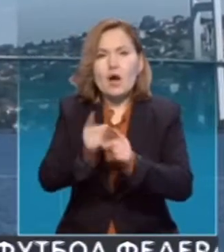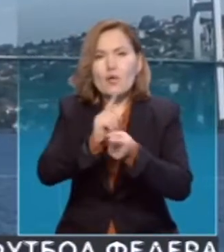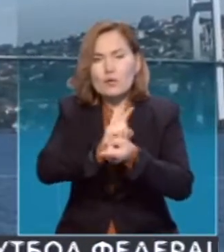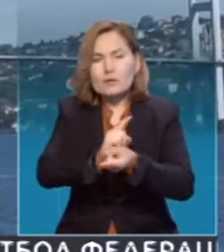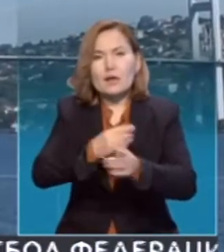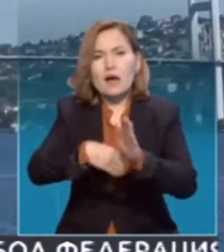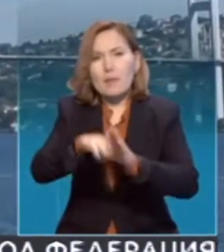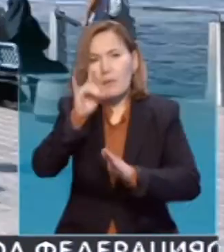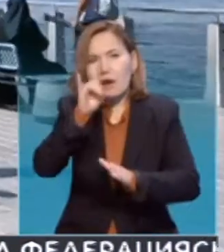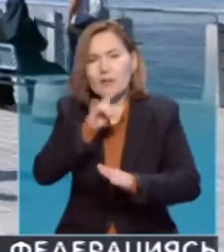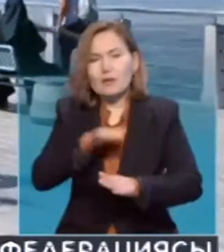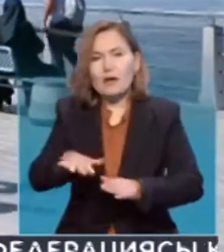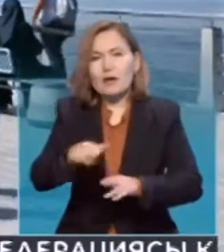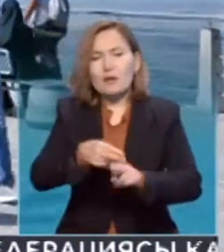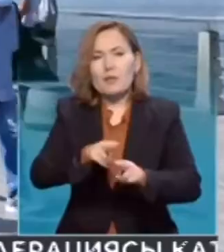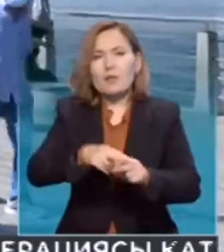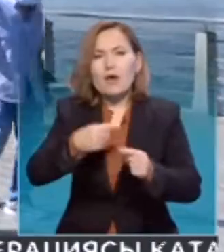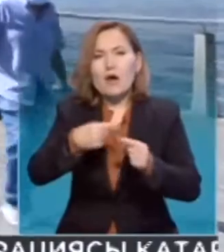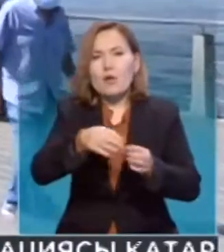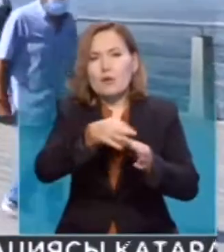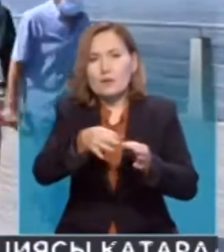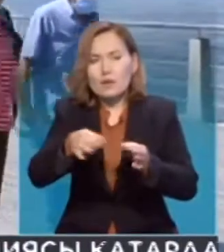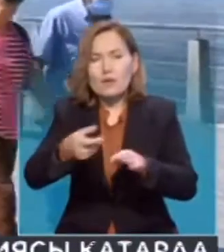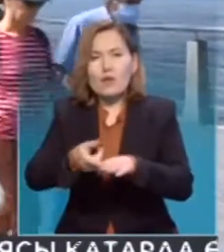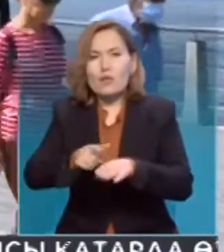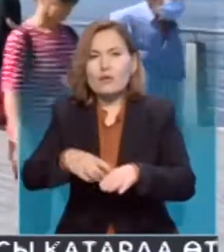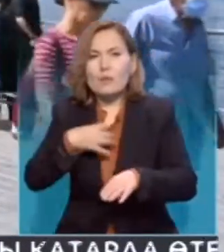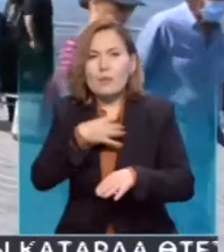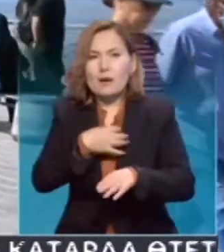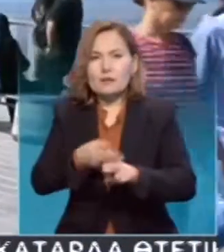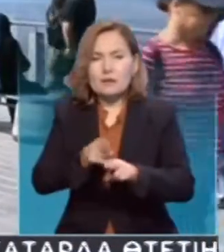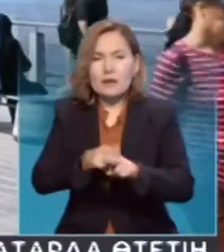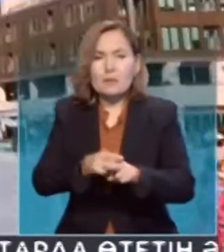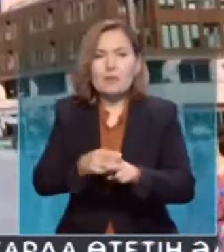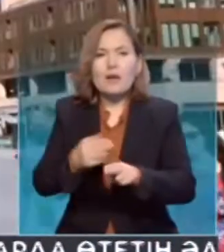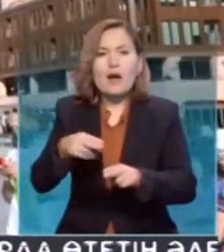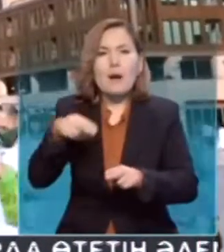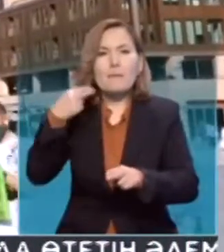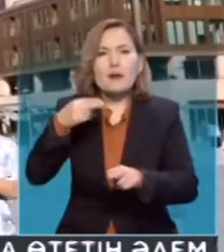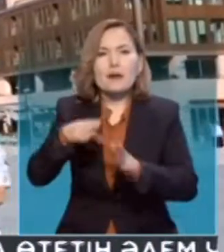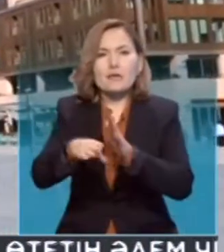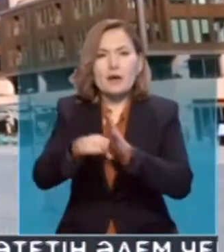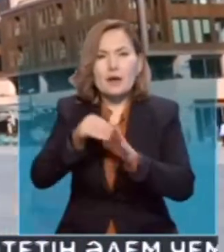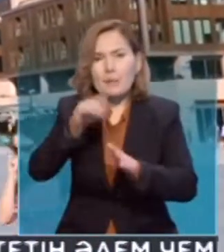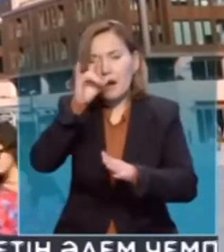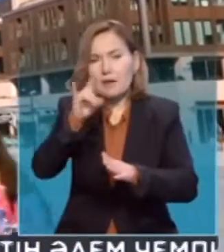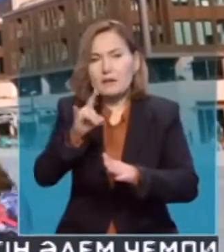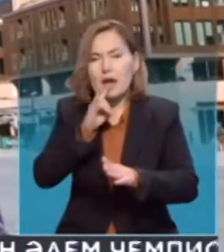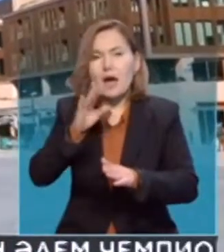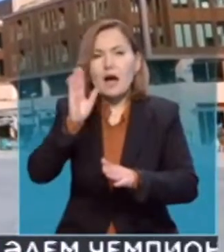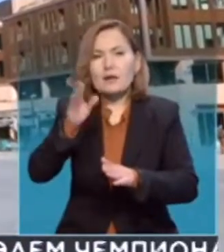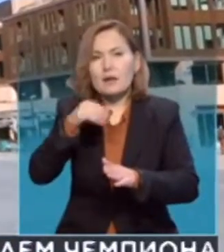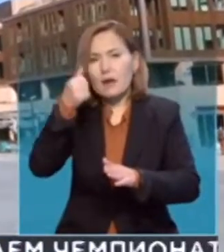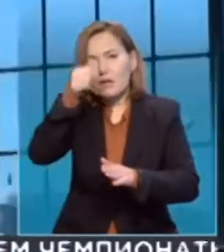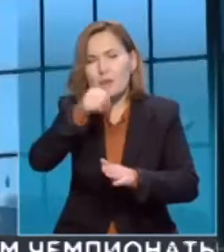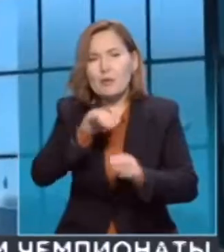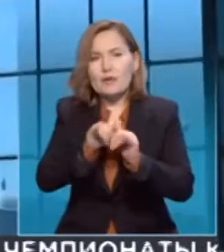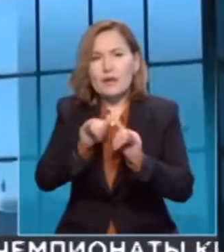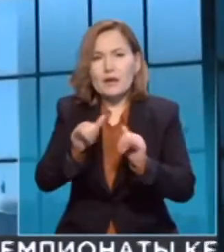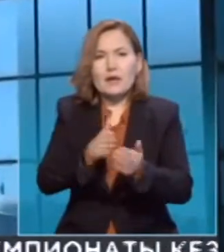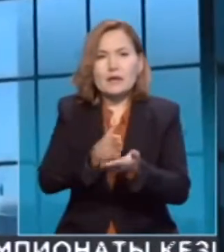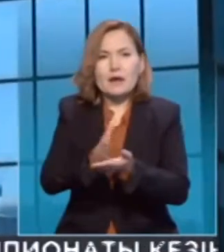Қазақстан ғана емес, аймақтағы өзге елдер үшін де маңызды дейді олар. Саясаткерлер президент сайлауы Қазақстанның алдағы жылдарға